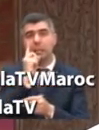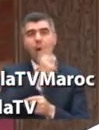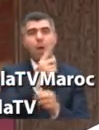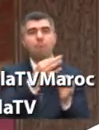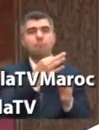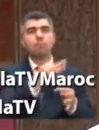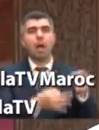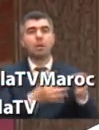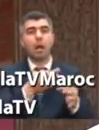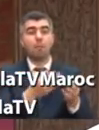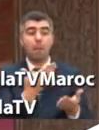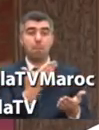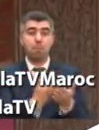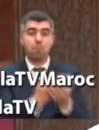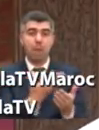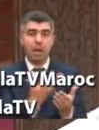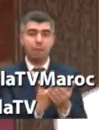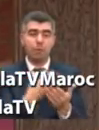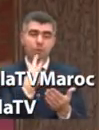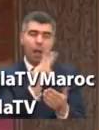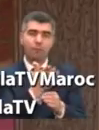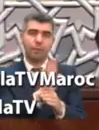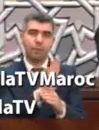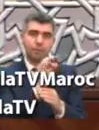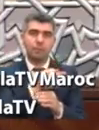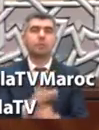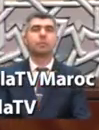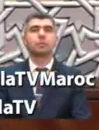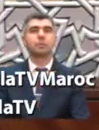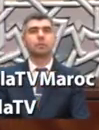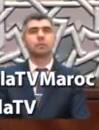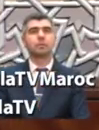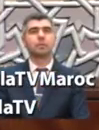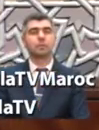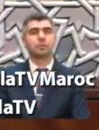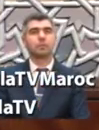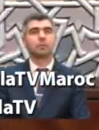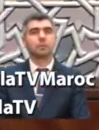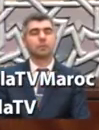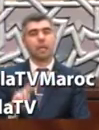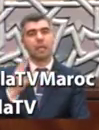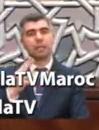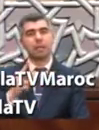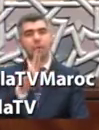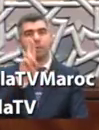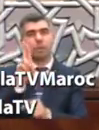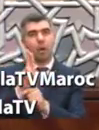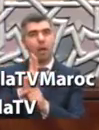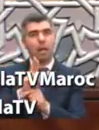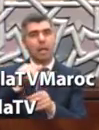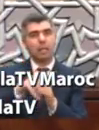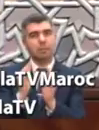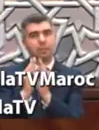باش الا عنده شي حجه يجيبها يقدمها لنا. وشكرا. شكرا السيد الوزير. السؤال الثاني في هذا القطاع لفريق العداله